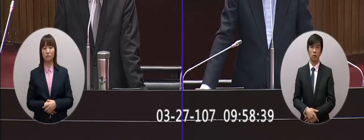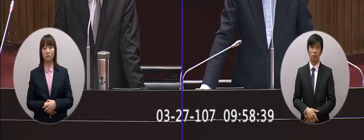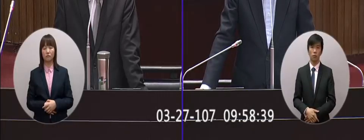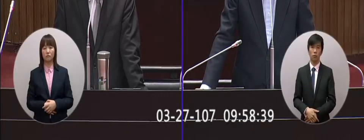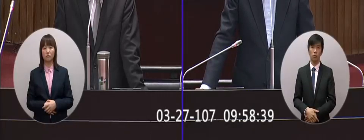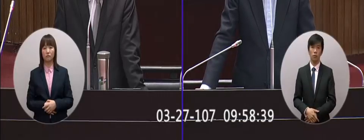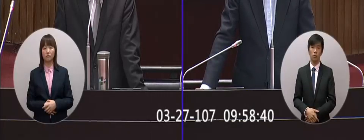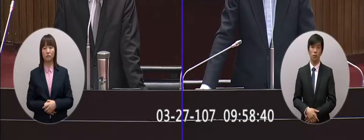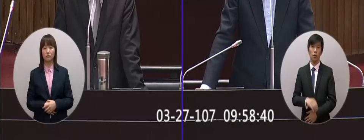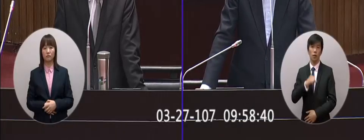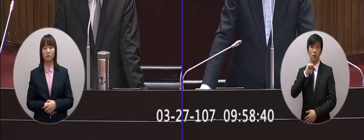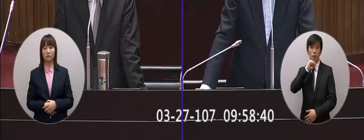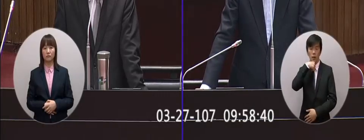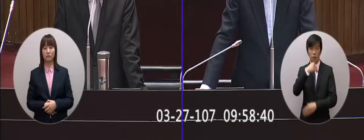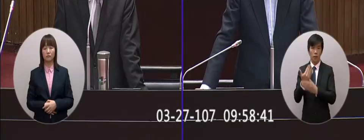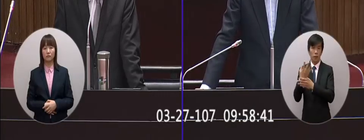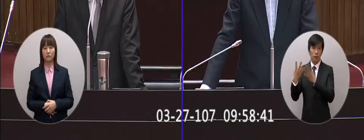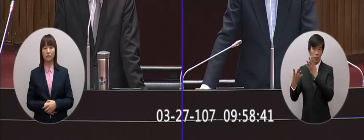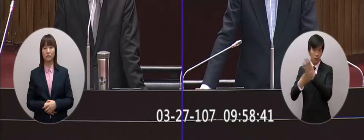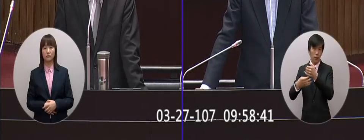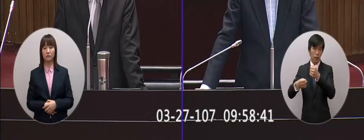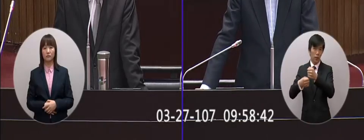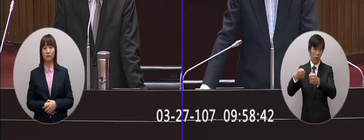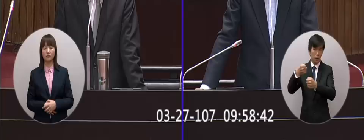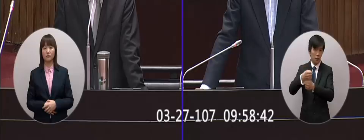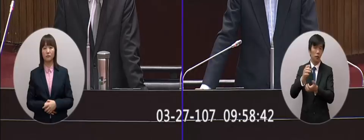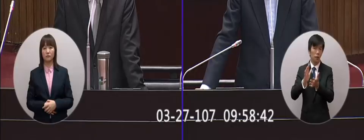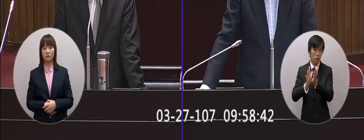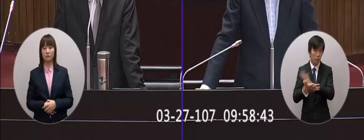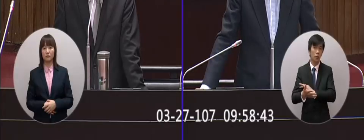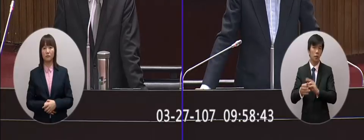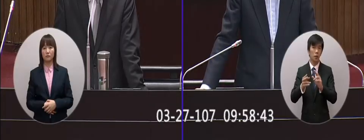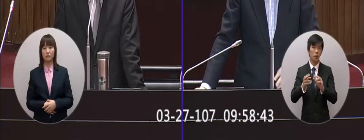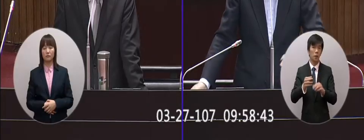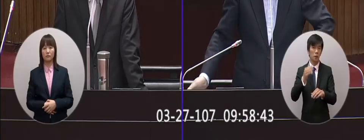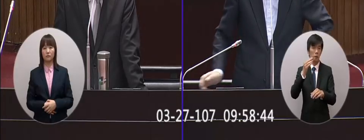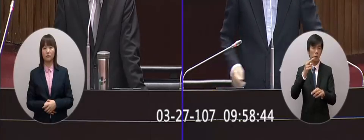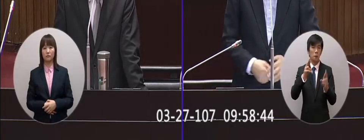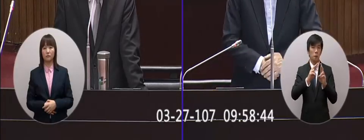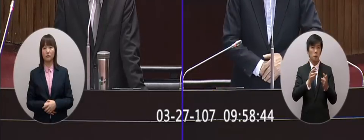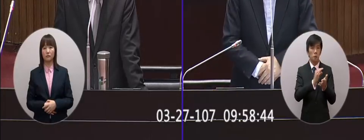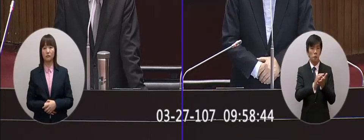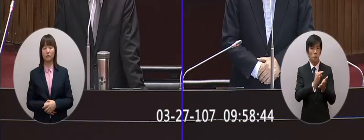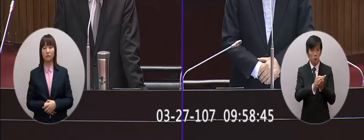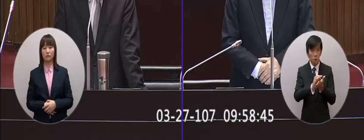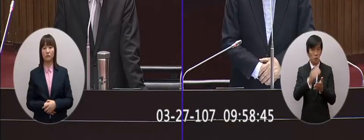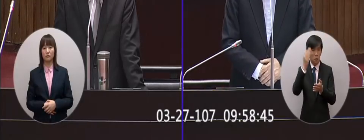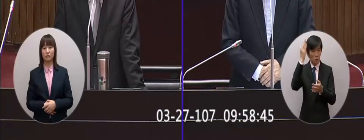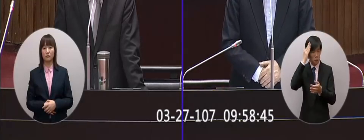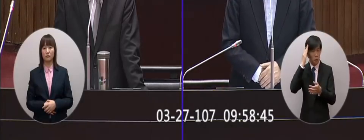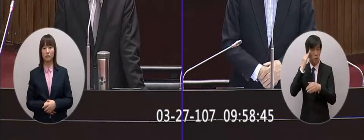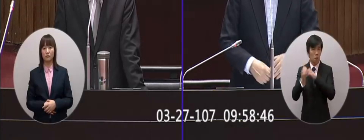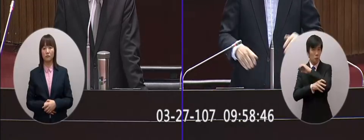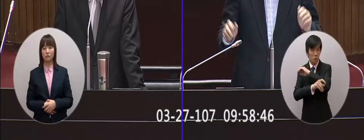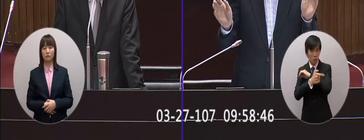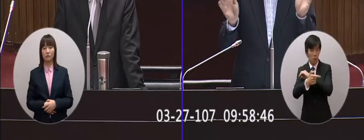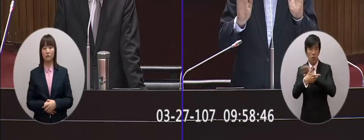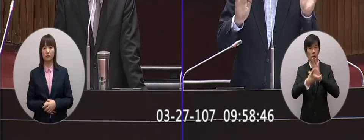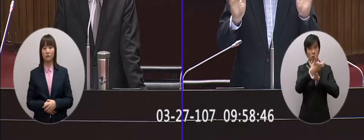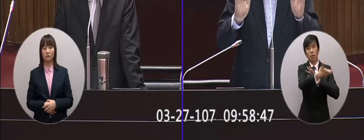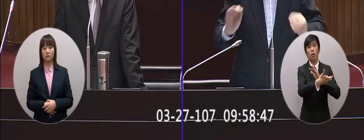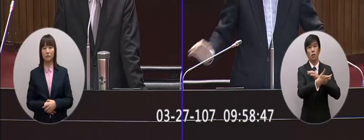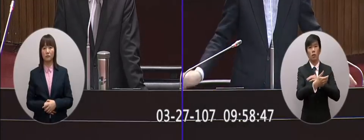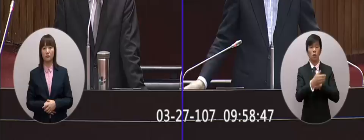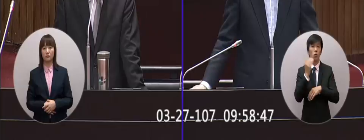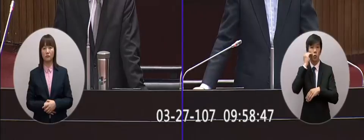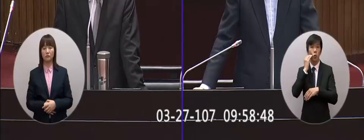台湾产业结构改变，高效能、高耗能、高污染的产业外移，即使关掉核电厂，也不